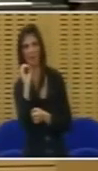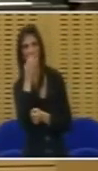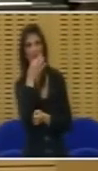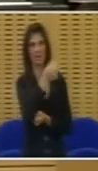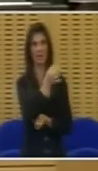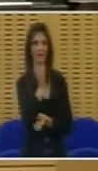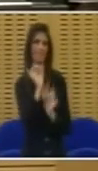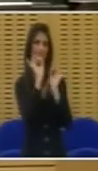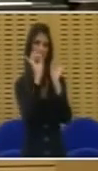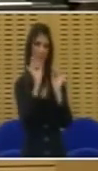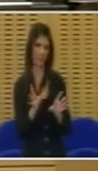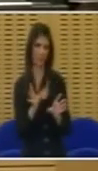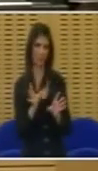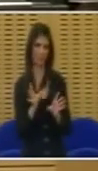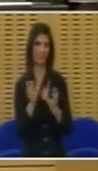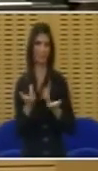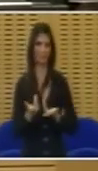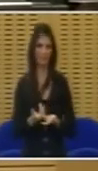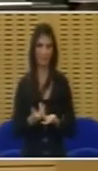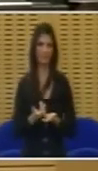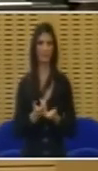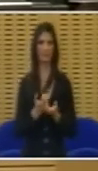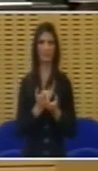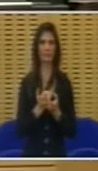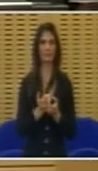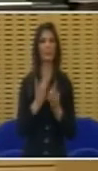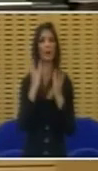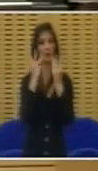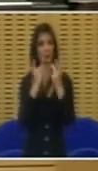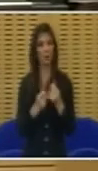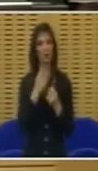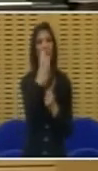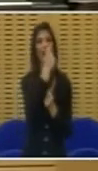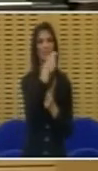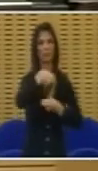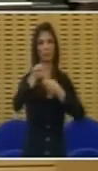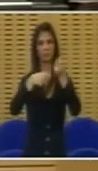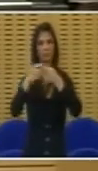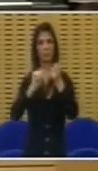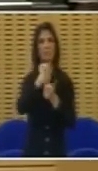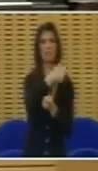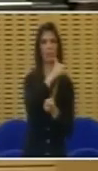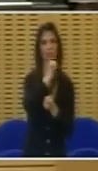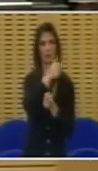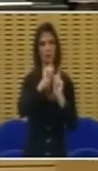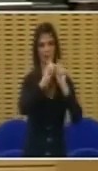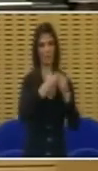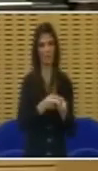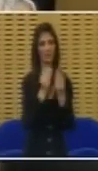ανθρώπων. Και μάλιστα το έκαναν με πολύ ευνοϊκούς όρους και χωρίς ικανοποιητικές